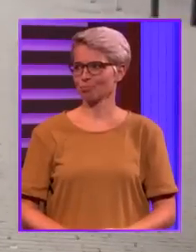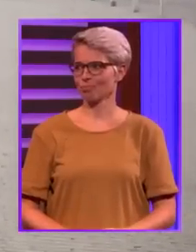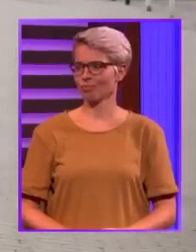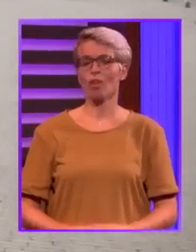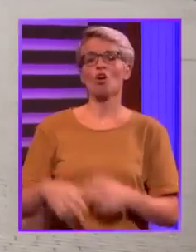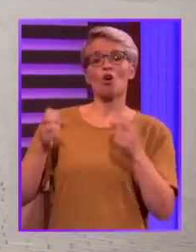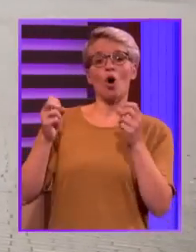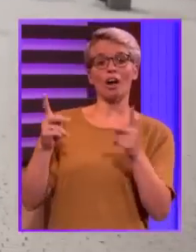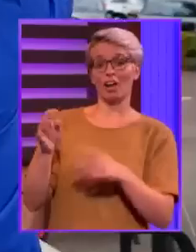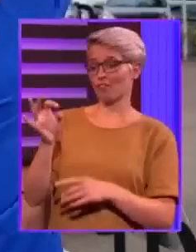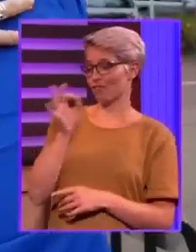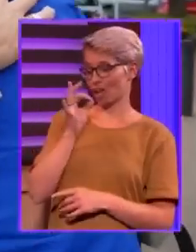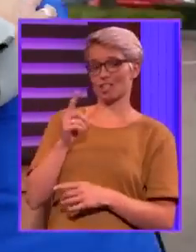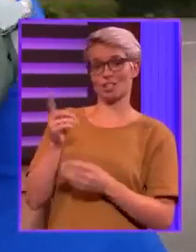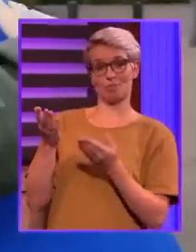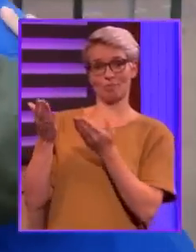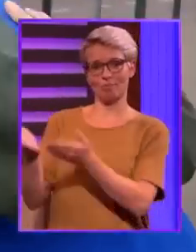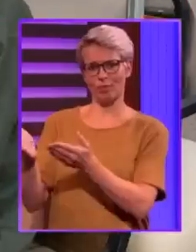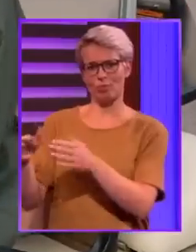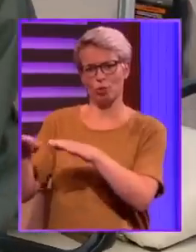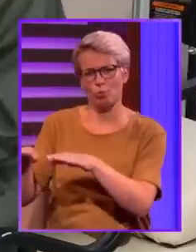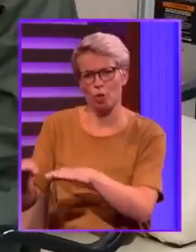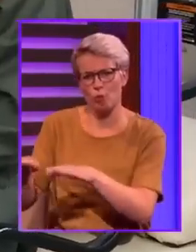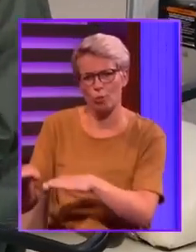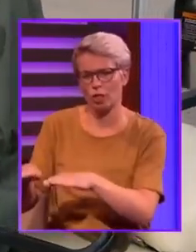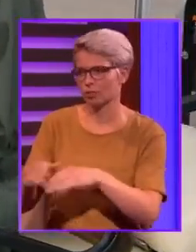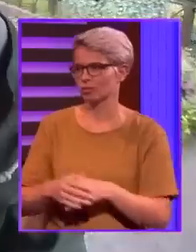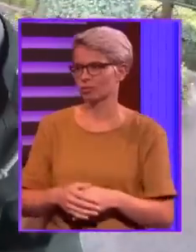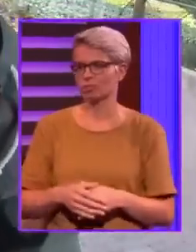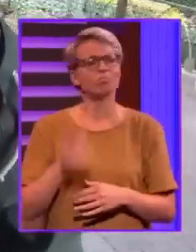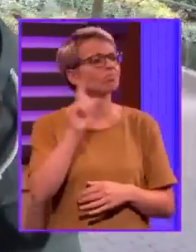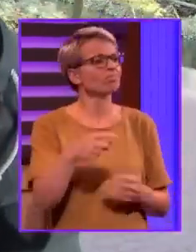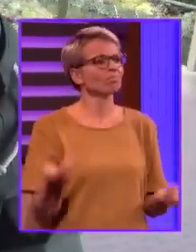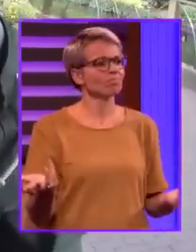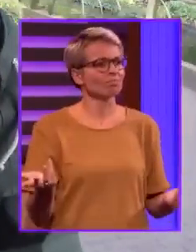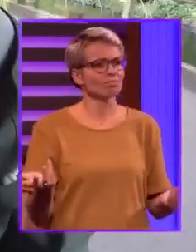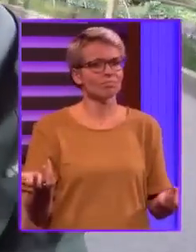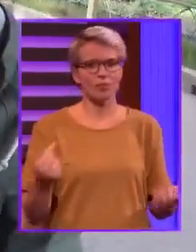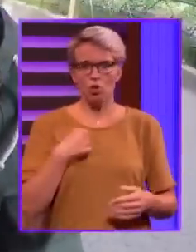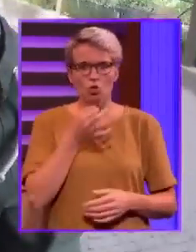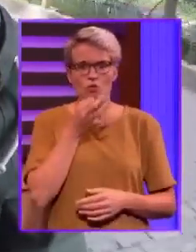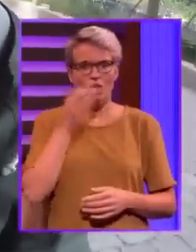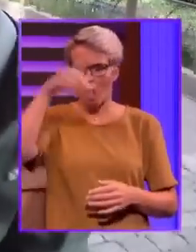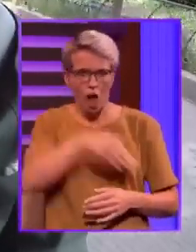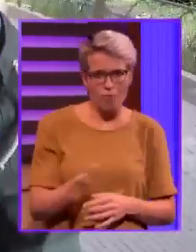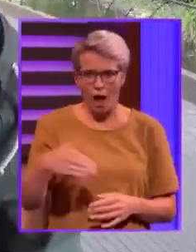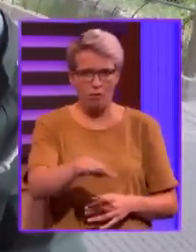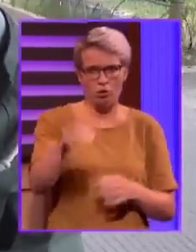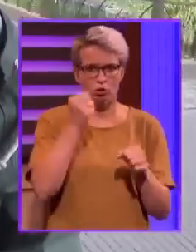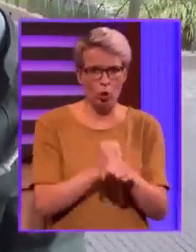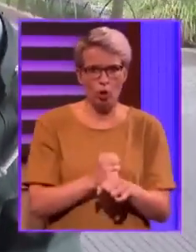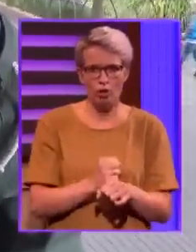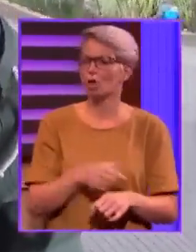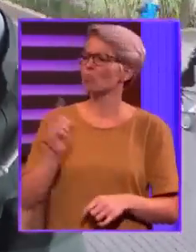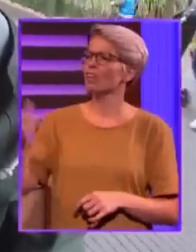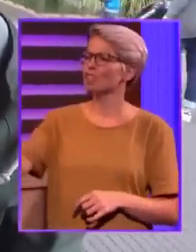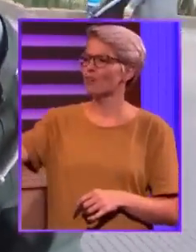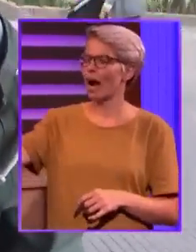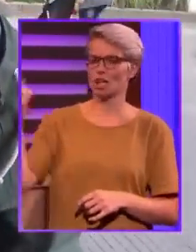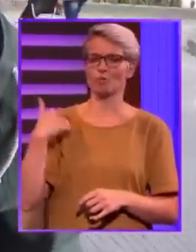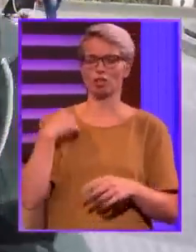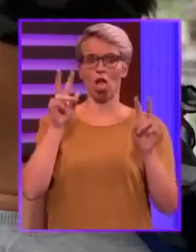Oké, Frans, ik krijg deze om. Beetje bukken, beetje bukken. Ja. Waar gaan we naartoe dan? Ik moet toch niet in een achtbaan, toch? Heel veel zwaaien naar rechts, Frans. Mensen staan je